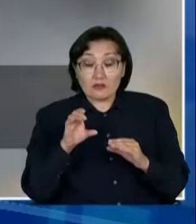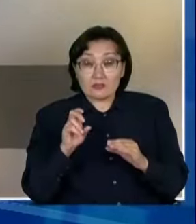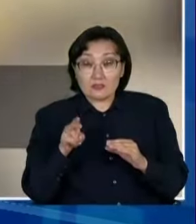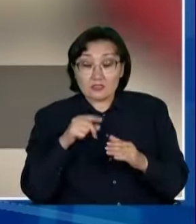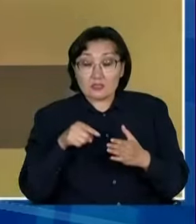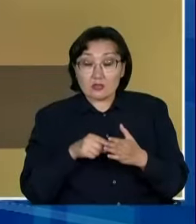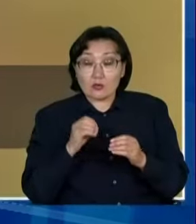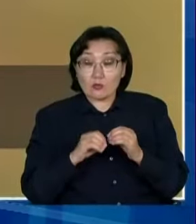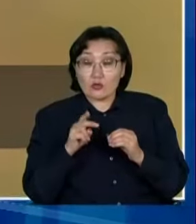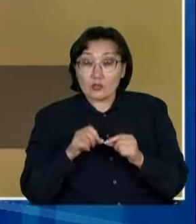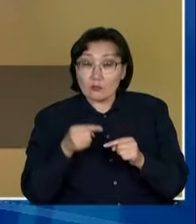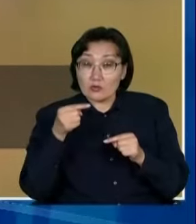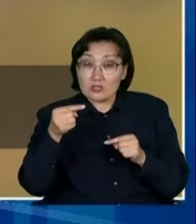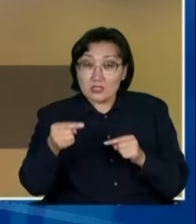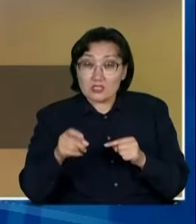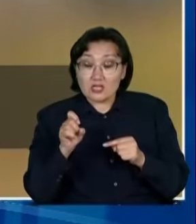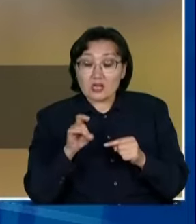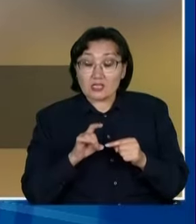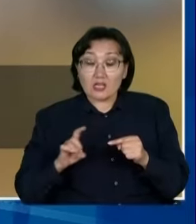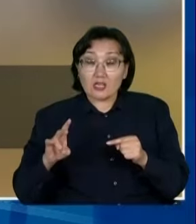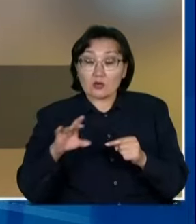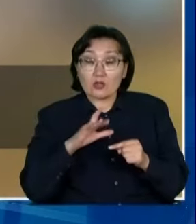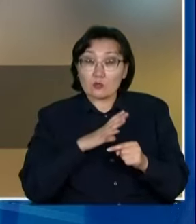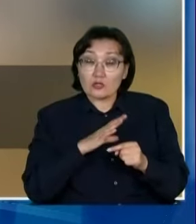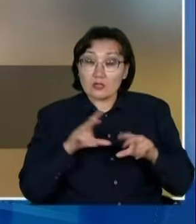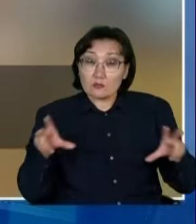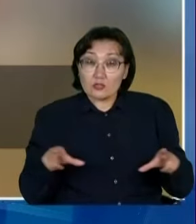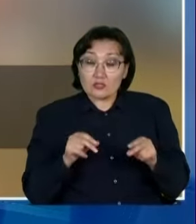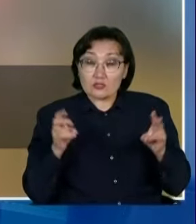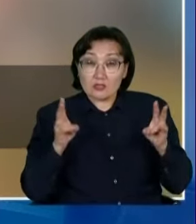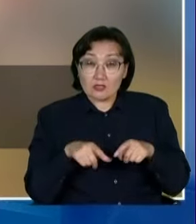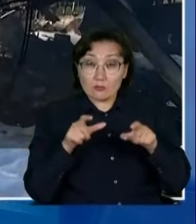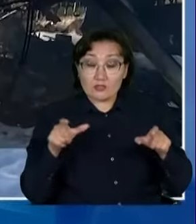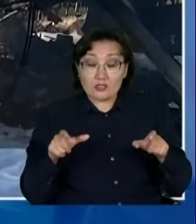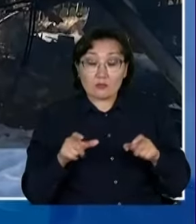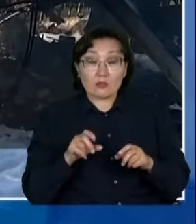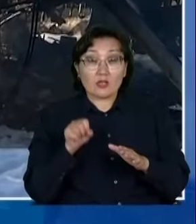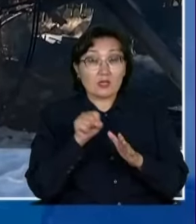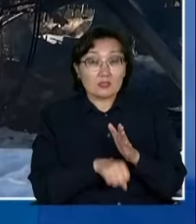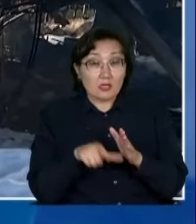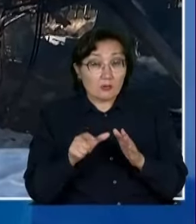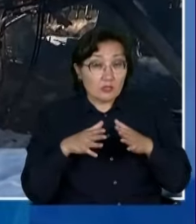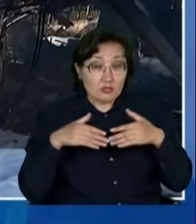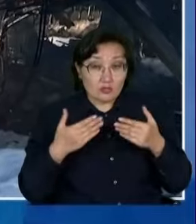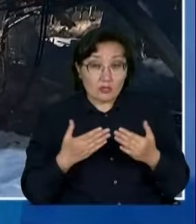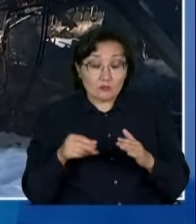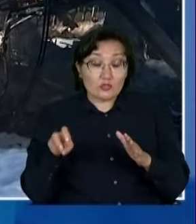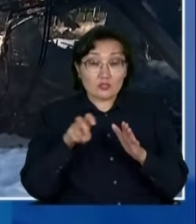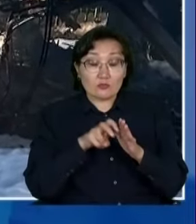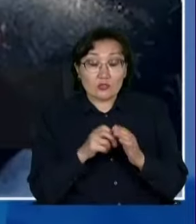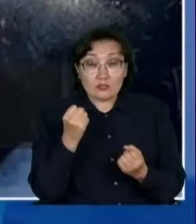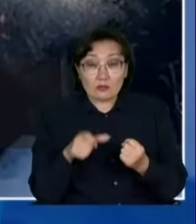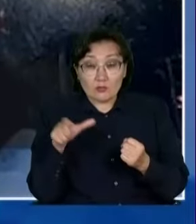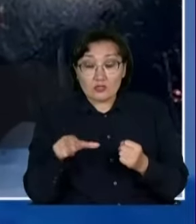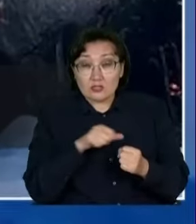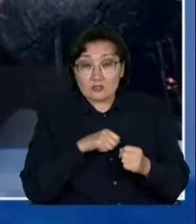10 шақырым жердегі Жарқайың ауданында болған. Абырой болғанда зардап шеккендер мен қаза тапқандар жоқ, ал борттағы ұшқыш